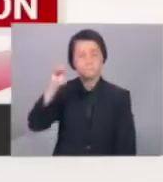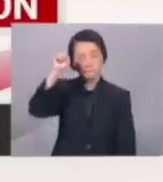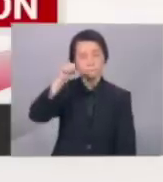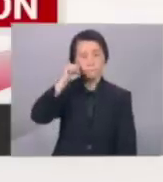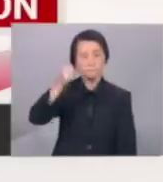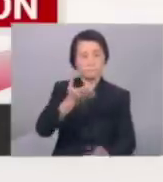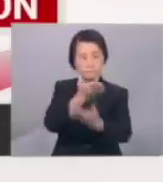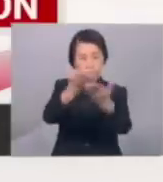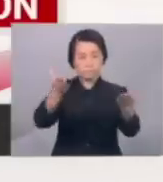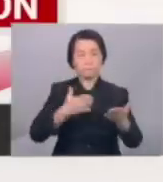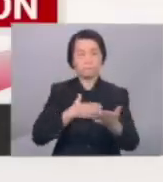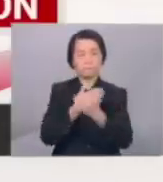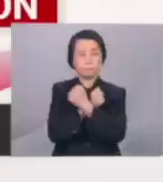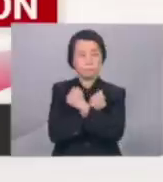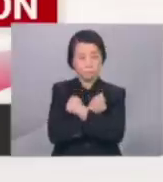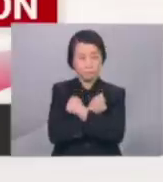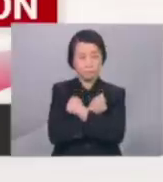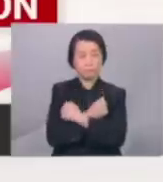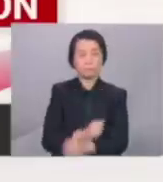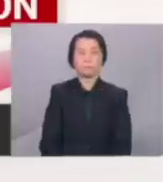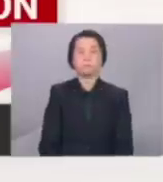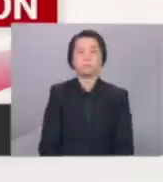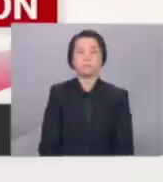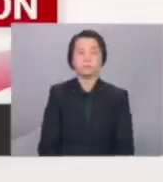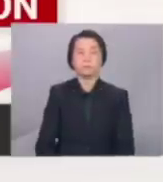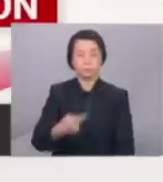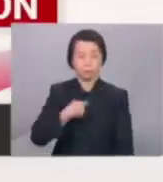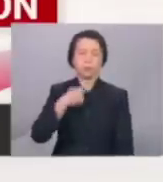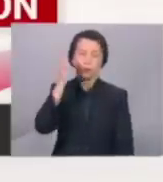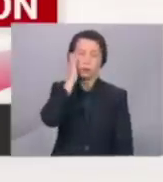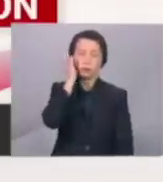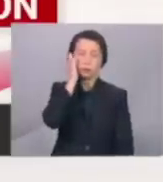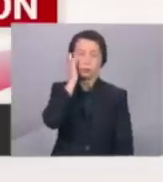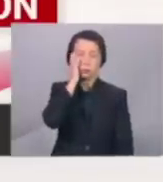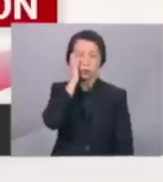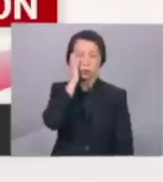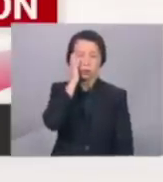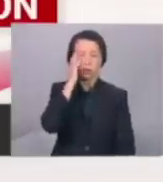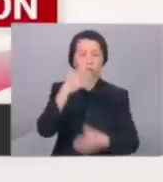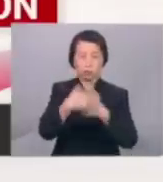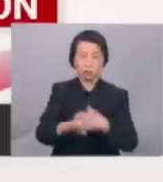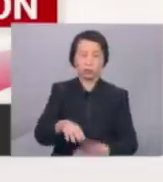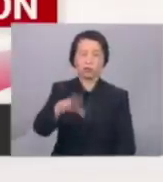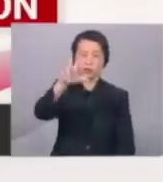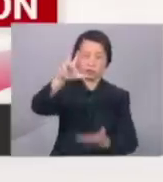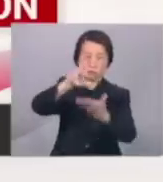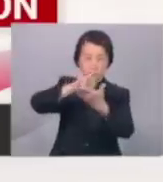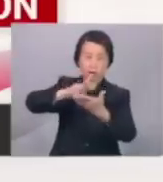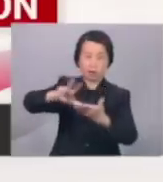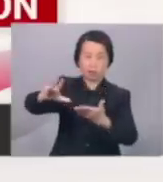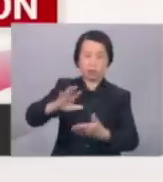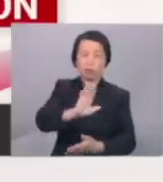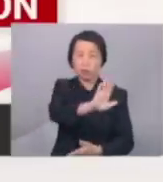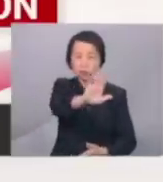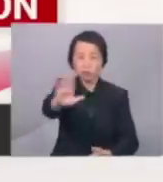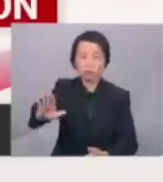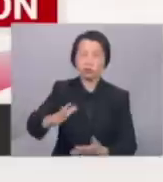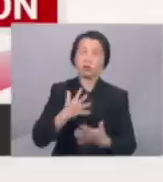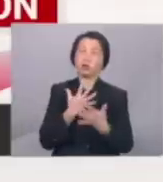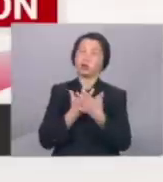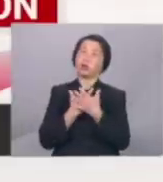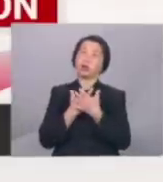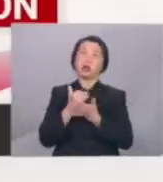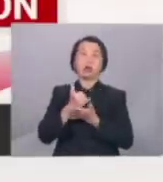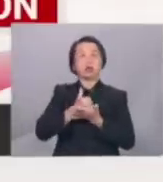Saudara-saudari yang saya kasihi sekalian, saya tahu setelah 3 minggu saudara-saudari berkurung di